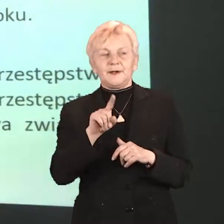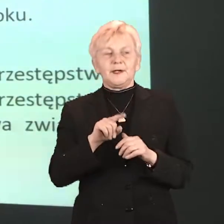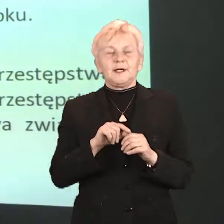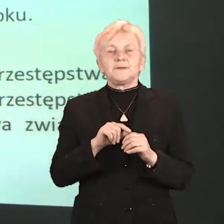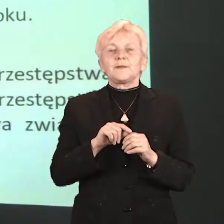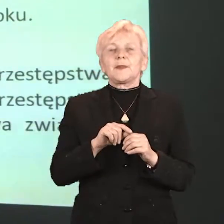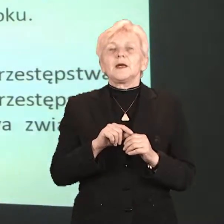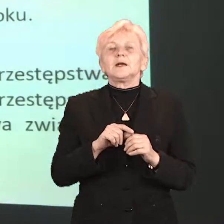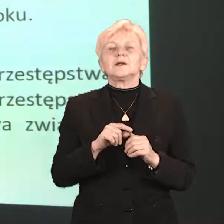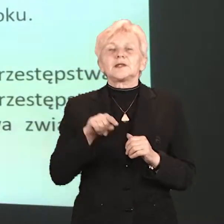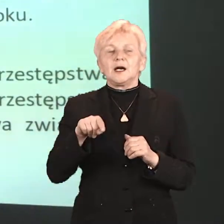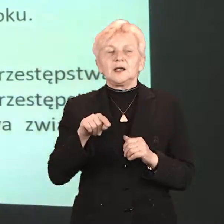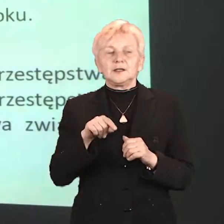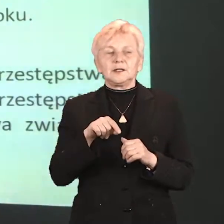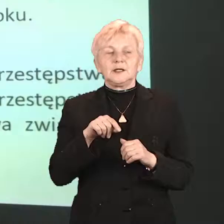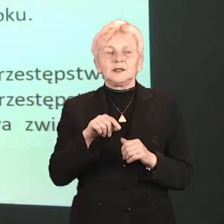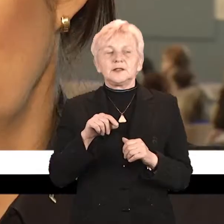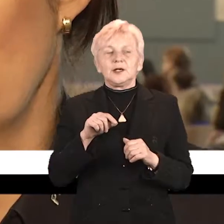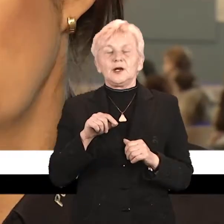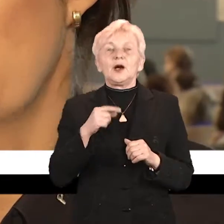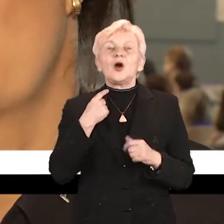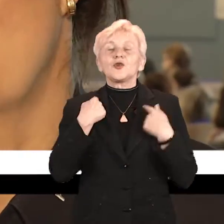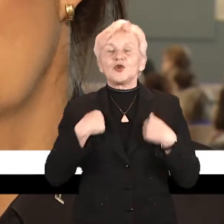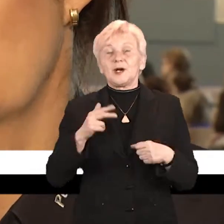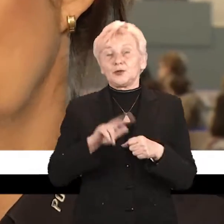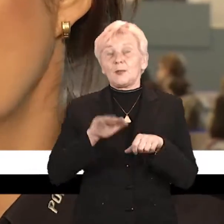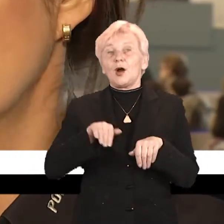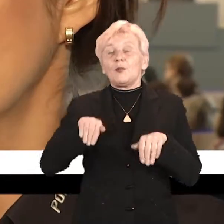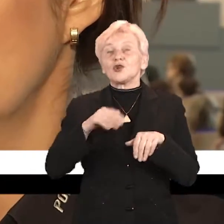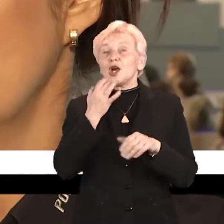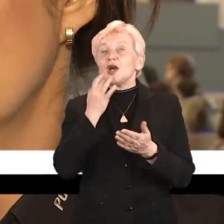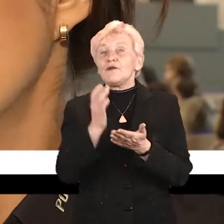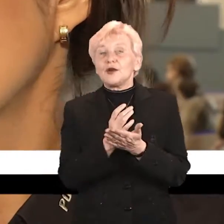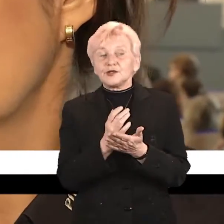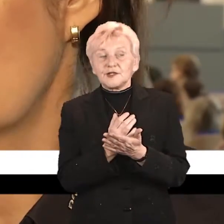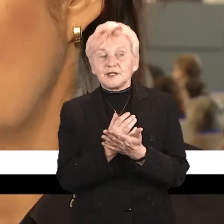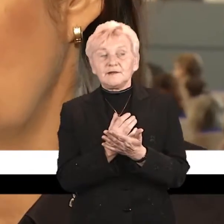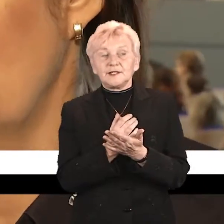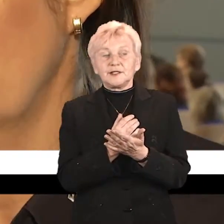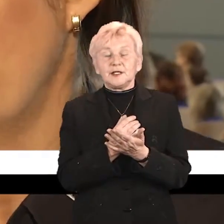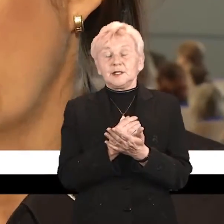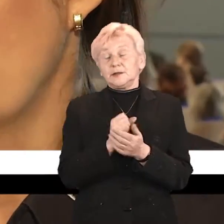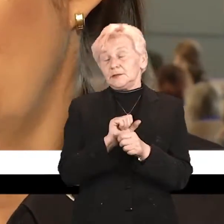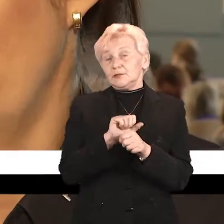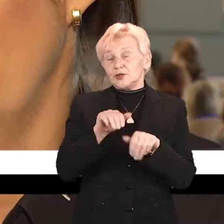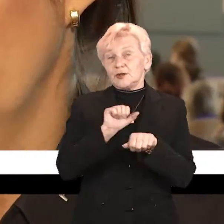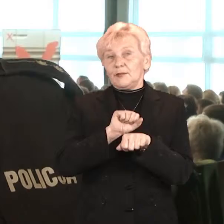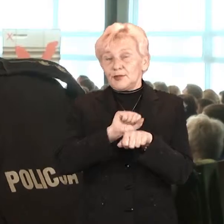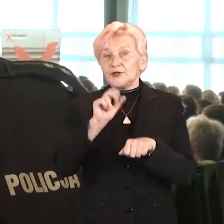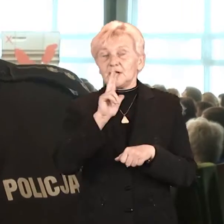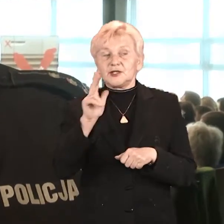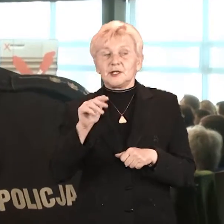Sprawcą przemocy seksualnej może być każdy. Mieliśmy na przykład sytuację, kiedy 19-latek